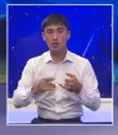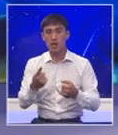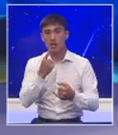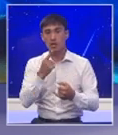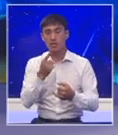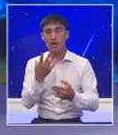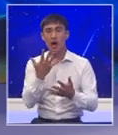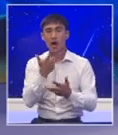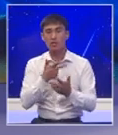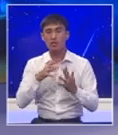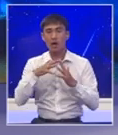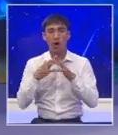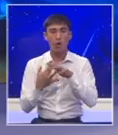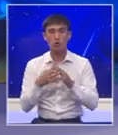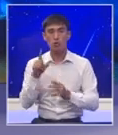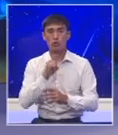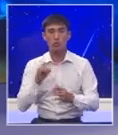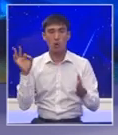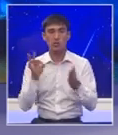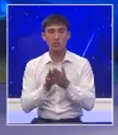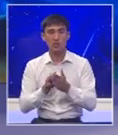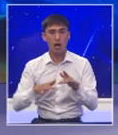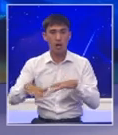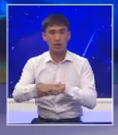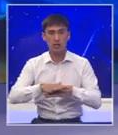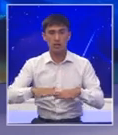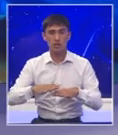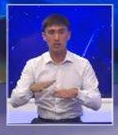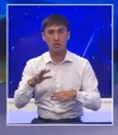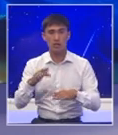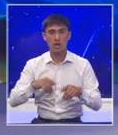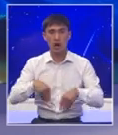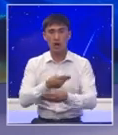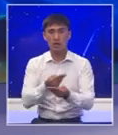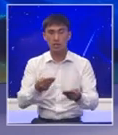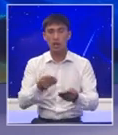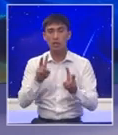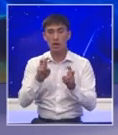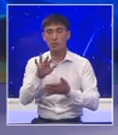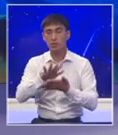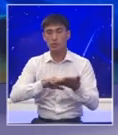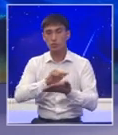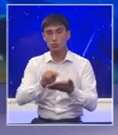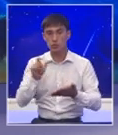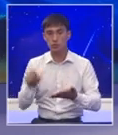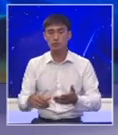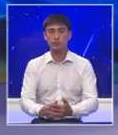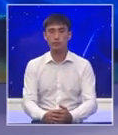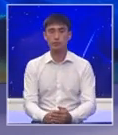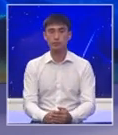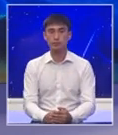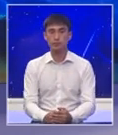арада тағы қаншалық ауыл шаруашылығы мақсатындағы алқап ел игілігіне қайтады? Тақырыпты тілшіміз зерделеп